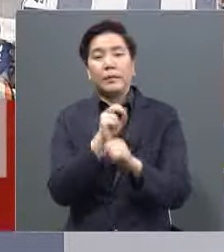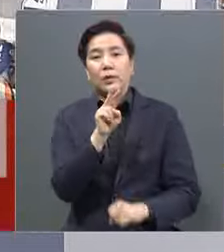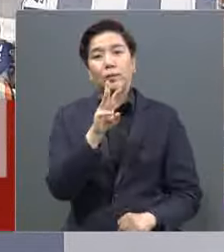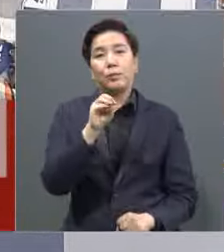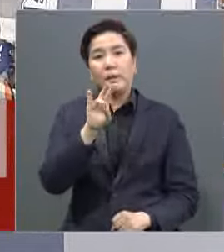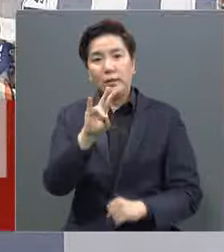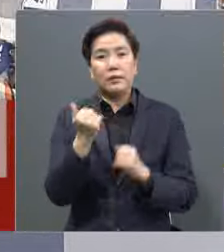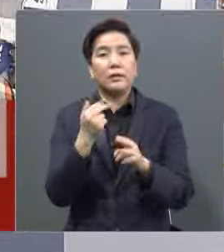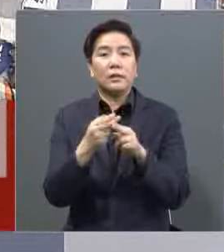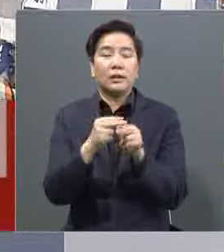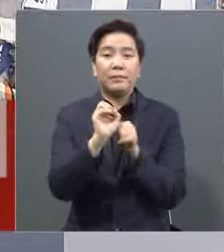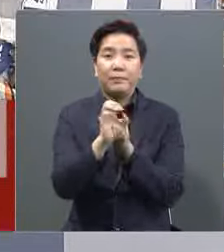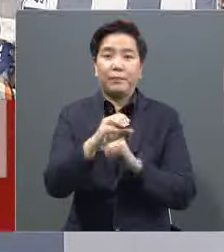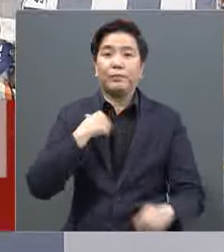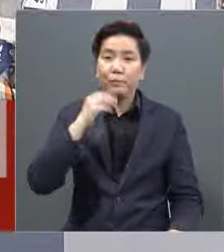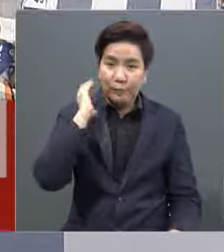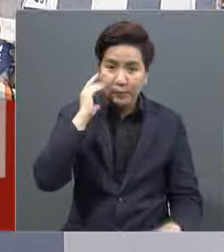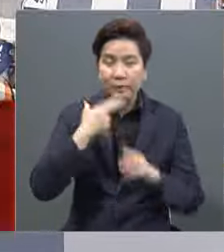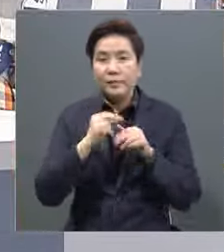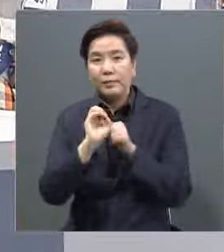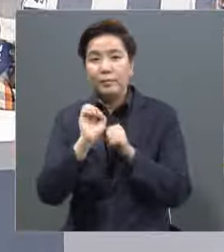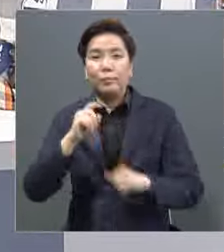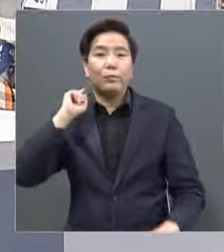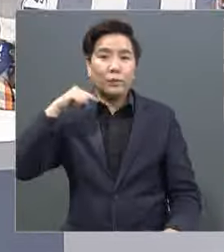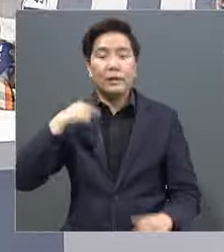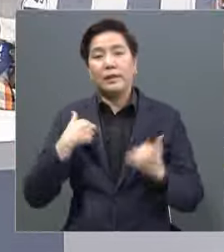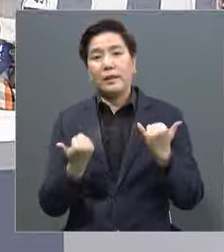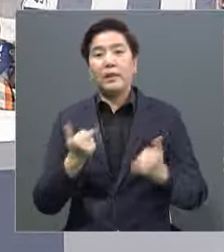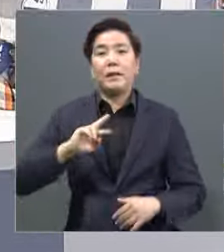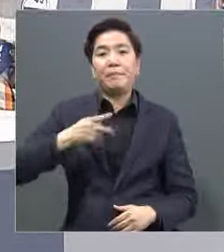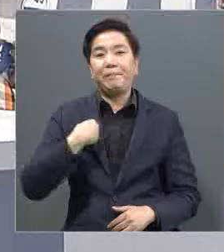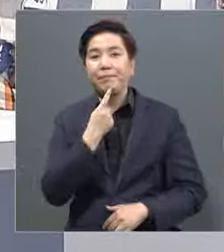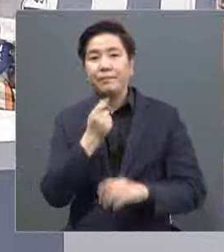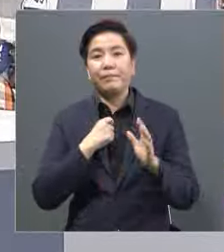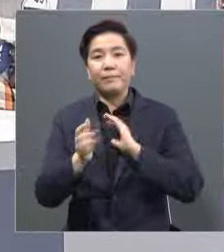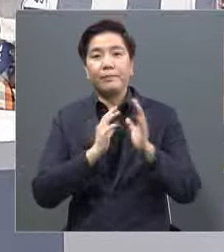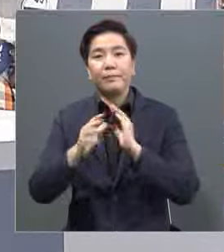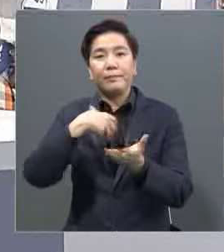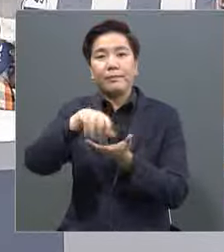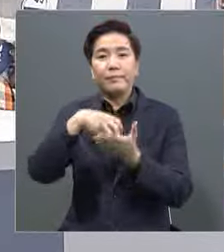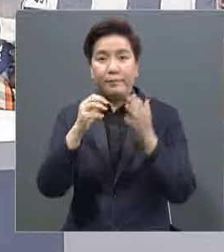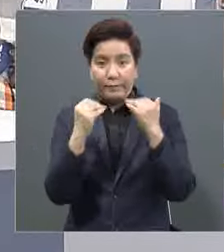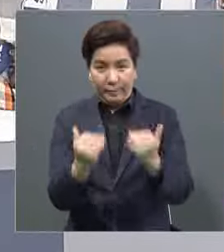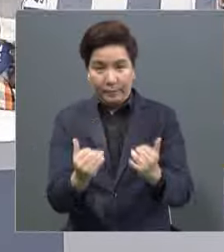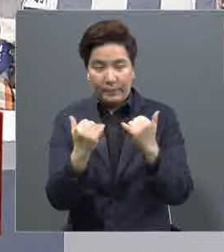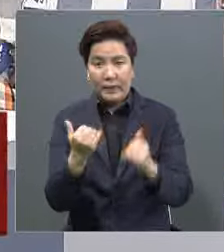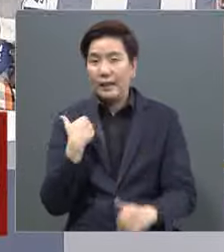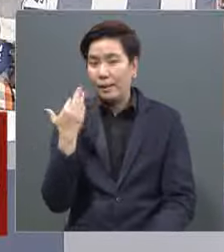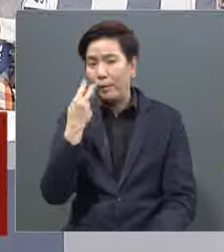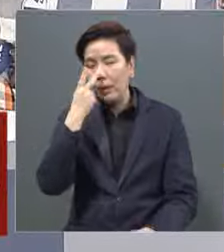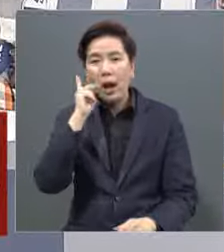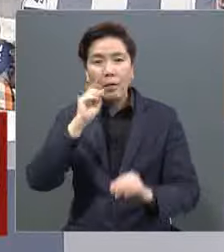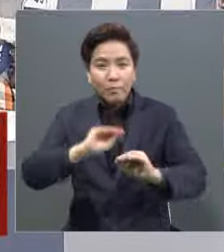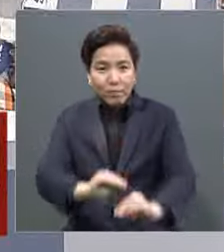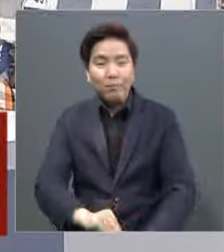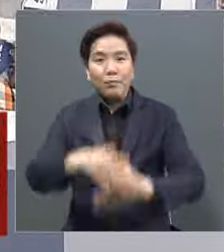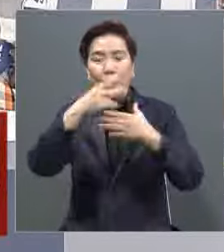กองแก้วชัยกฤตผมจิรพัฒน์อุดมศิริวัฒน์ทีมข่าว NBTนิวสและล่ามภาษามือวันนี้คุณคมคิดสัสนเกียรติครับเมื่อสักครู่เปิดข่าว